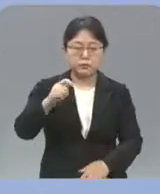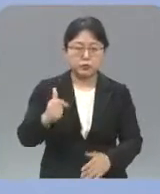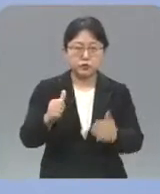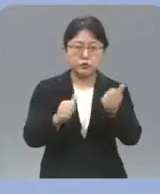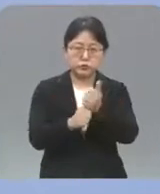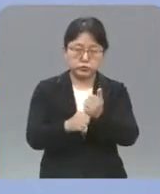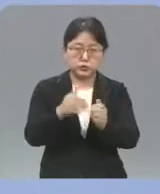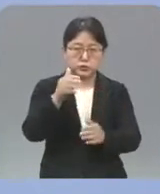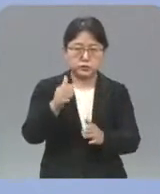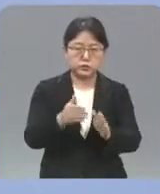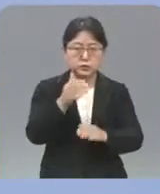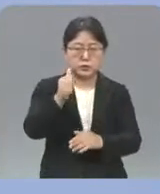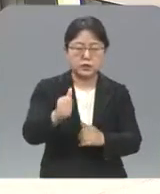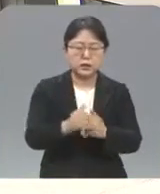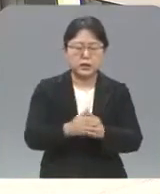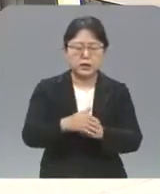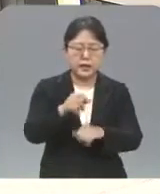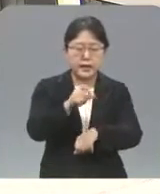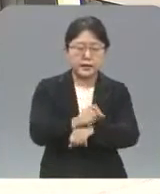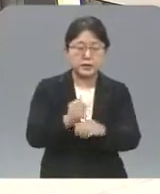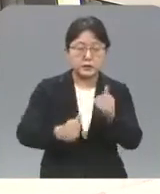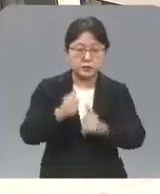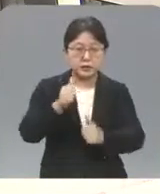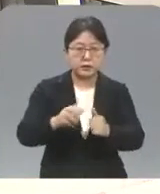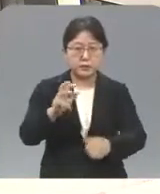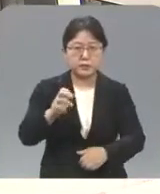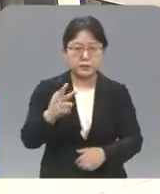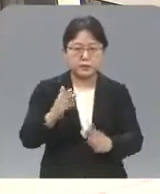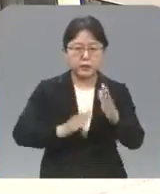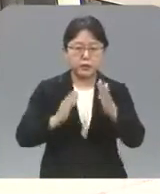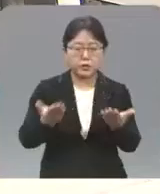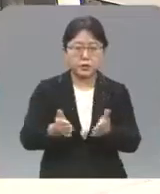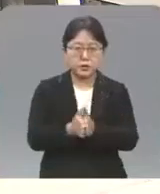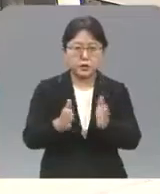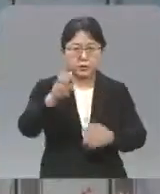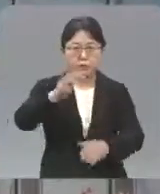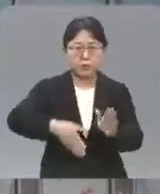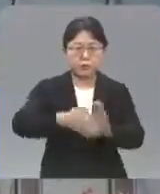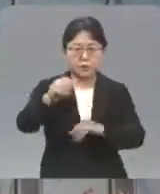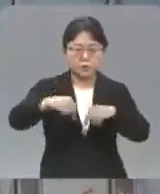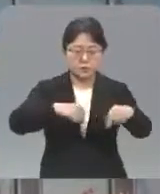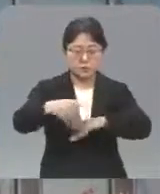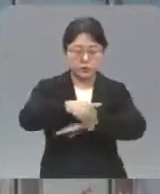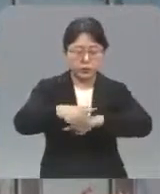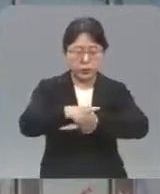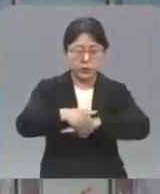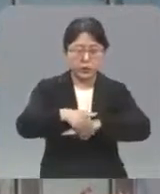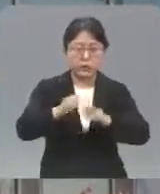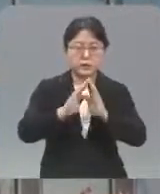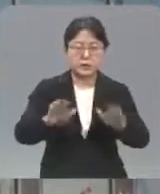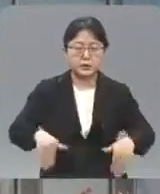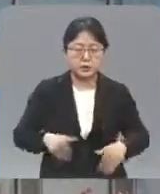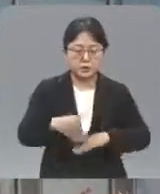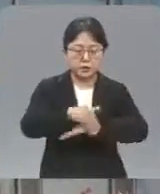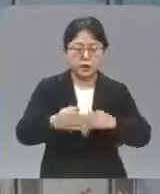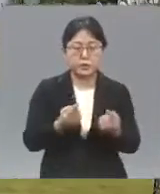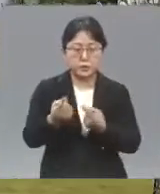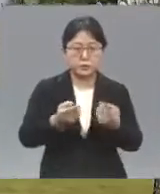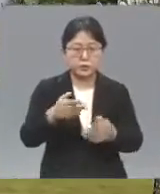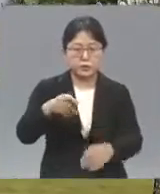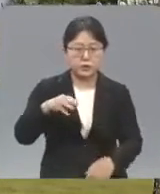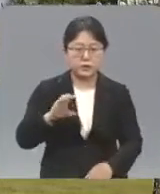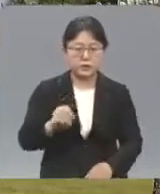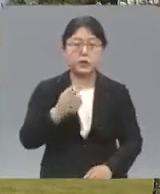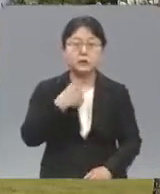부지사는 1994년 행정고시 38회로 공직을 시작해 광주시가 정책기획관과 전라남도 기획조정실장